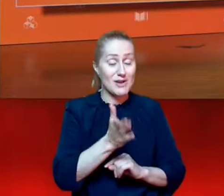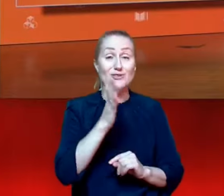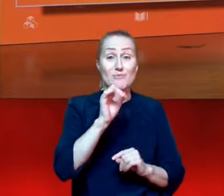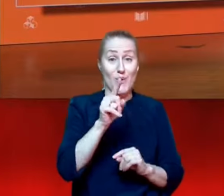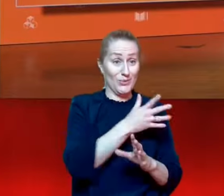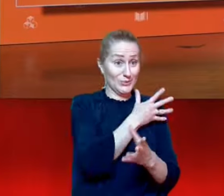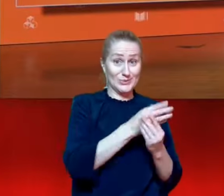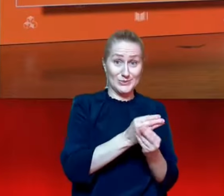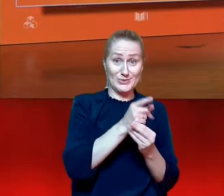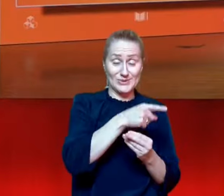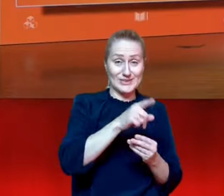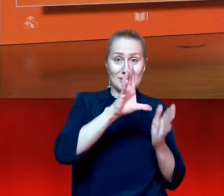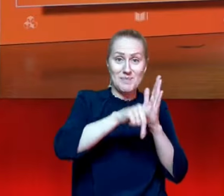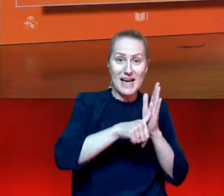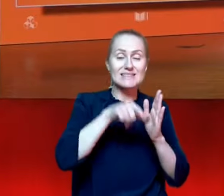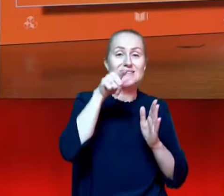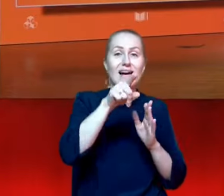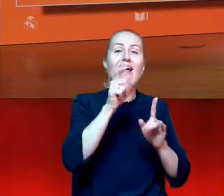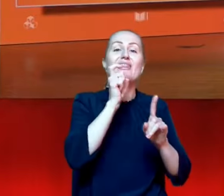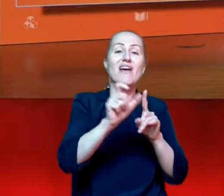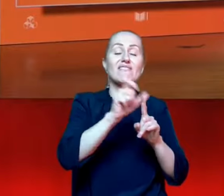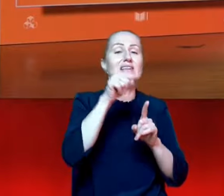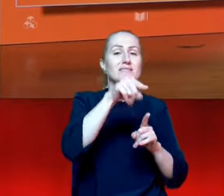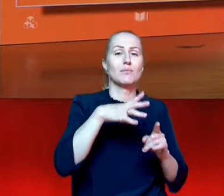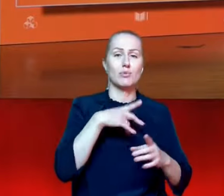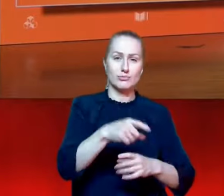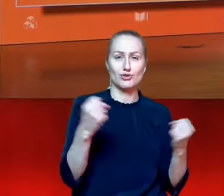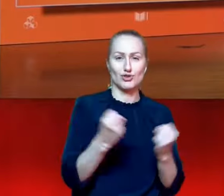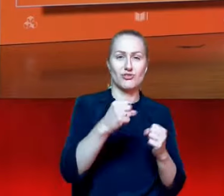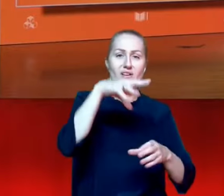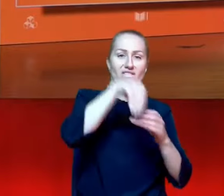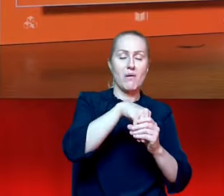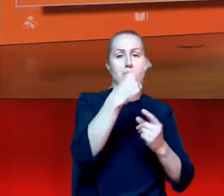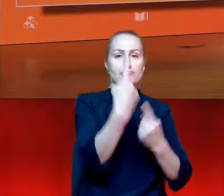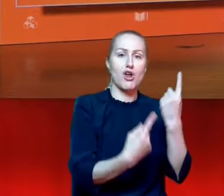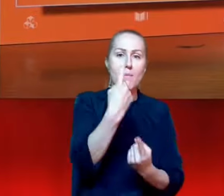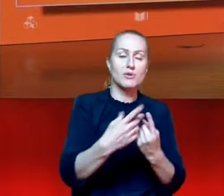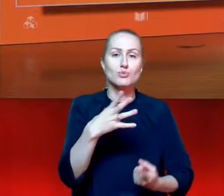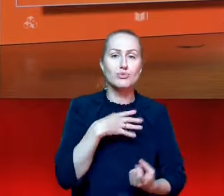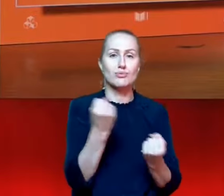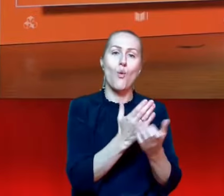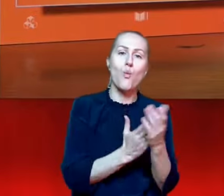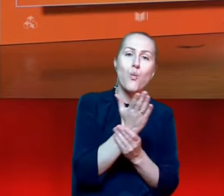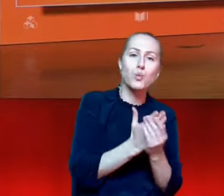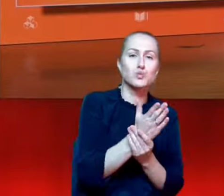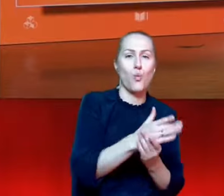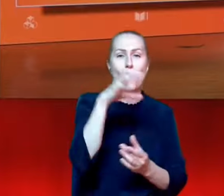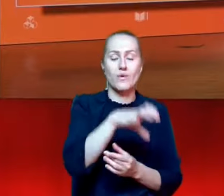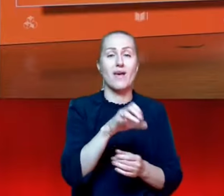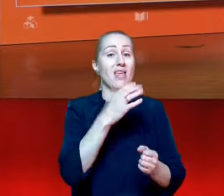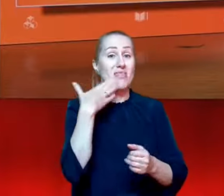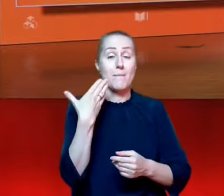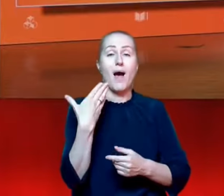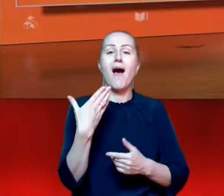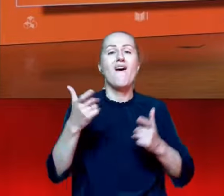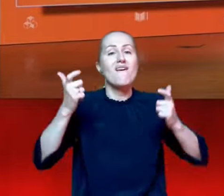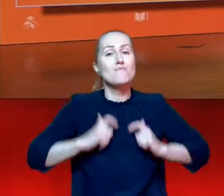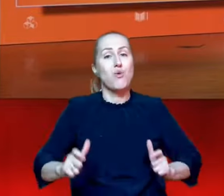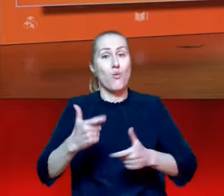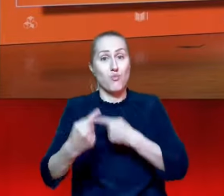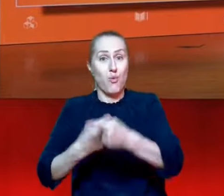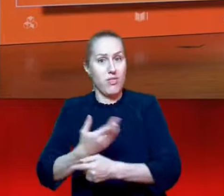jest twór silnie zurbanizowany, gdzie dominuje przemysł, gdzie dominują usługi, gdzie nie ma produkcji rolnej, a my